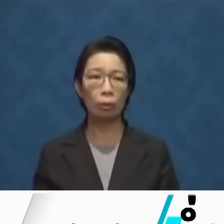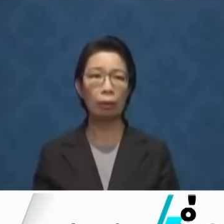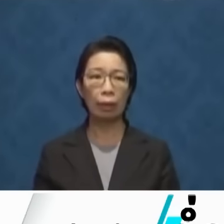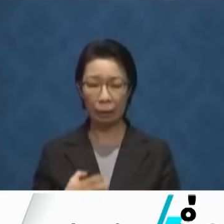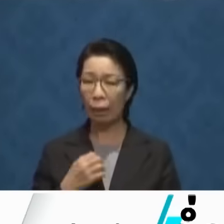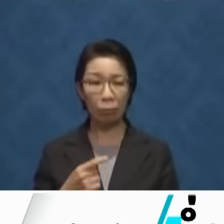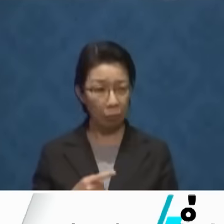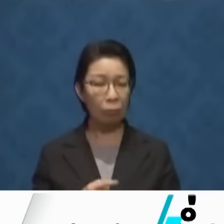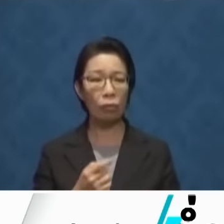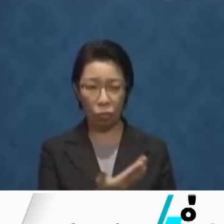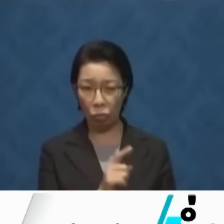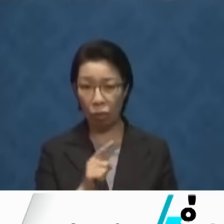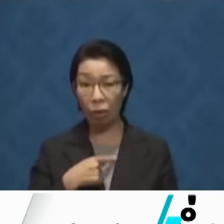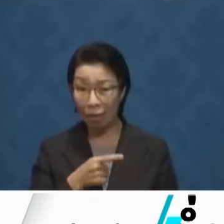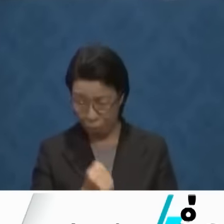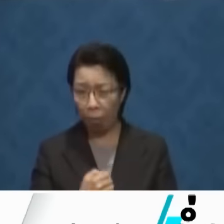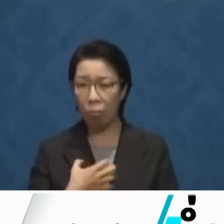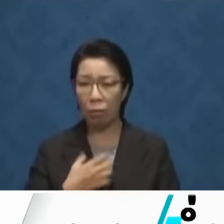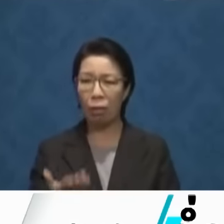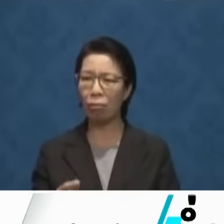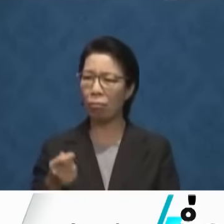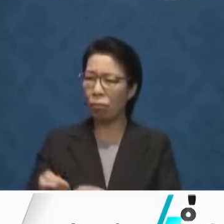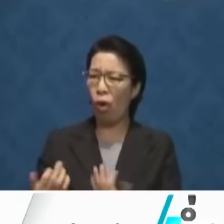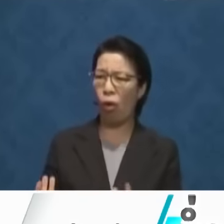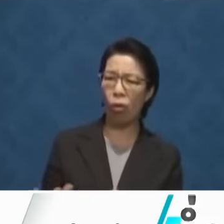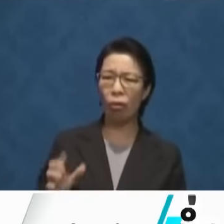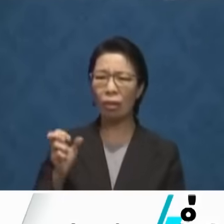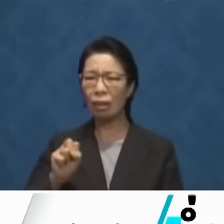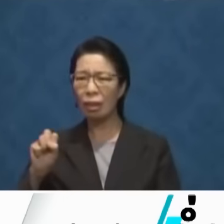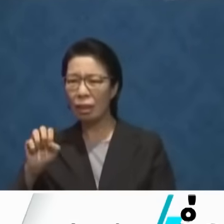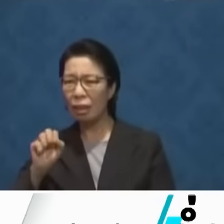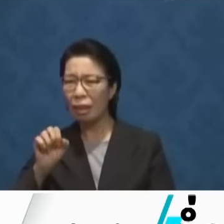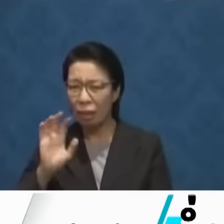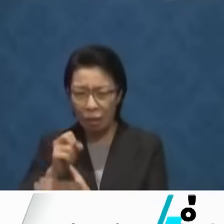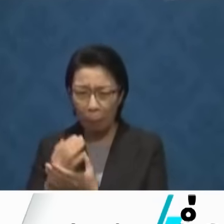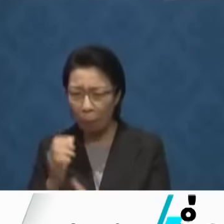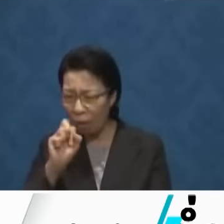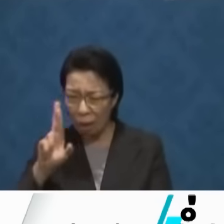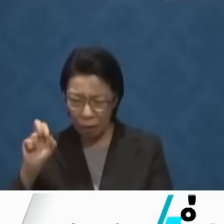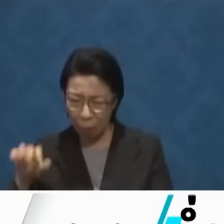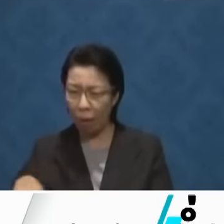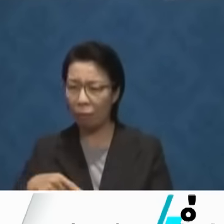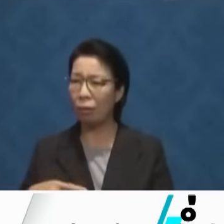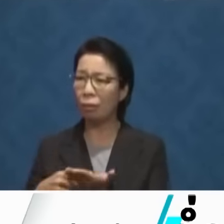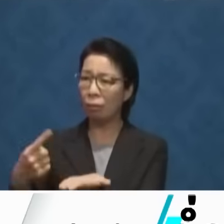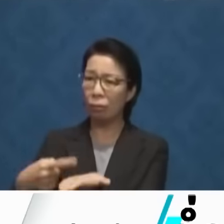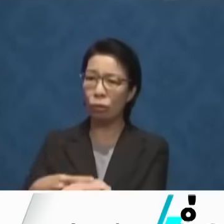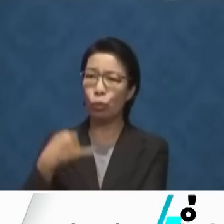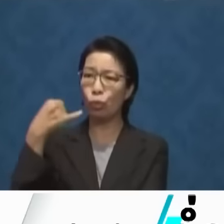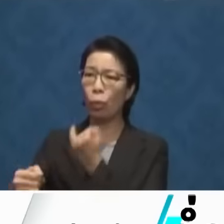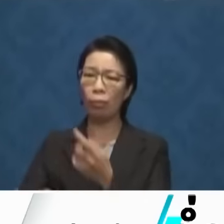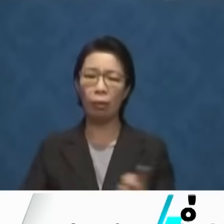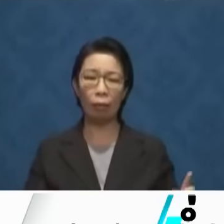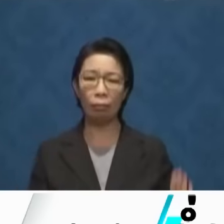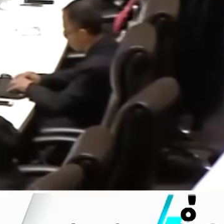รอฟังเรื่องนี้ก็คือพูดกันตรงๆก็คือเหมือนตอนนี้องค์ประชุมมันน้อยอ่ะคนเขาก็แต่คนเขารอฟังอยู่นะทางบ้าน